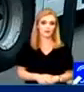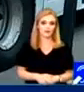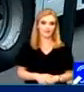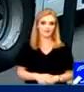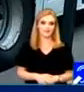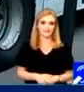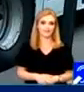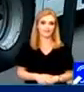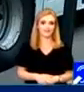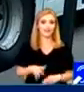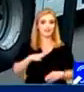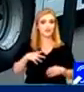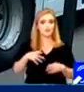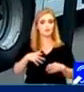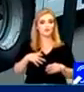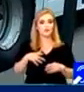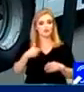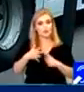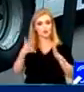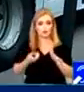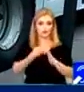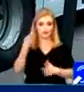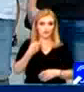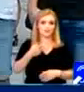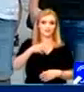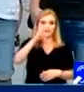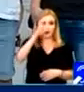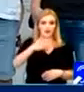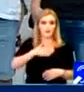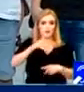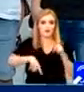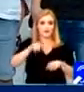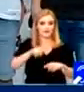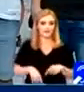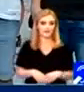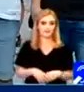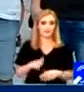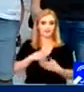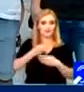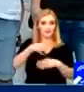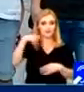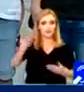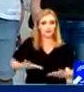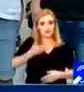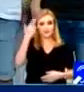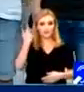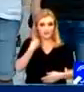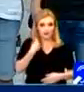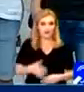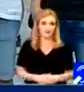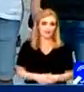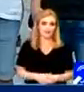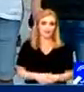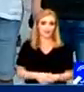pentru mine că sunt născut aici, să descoperi mai mult despre țara părinții mei. Am 15 ani și trăiesc în Marea Britanie și cred